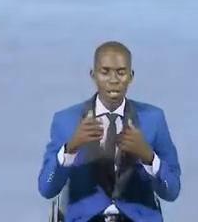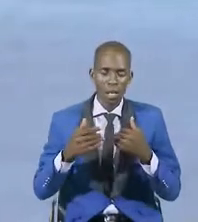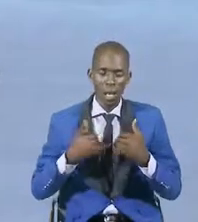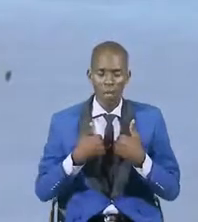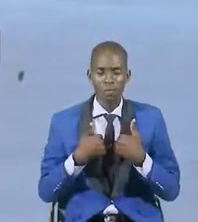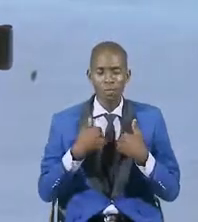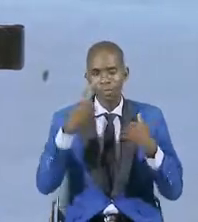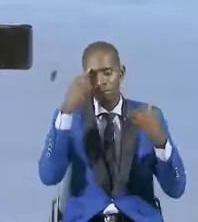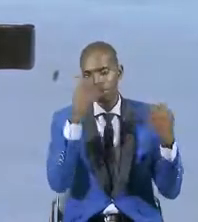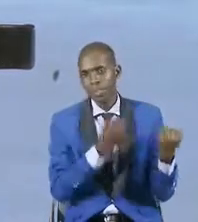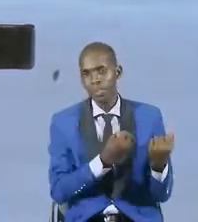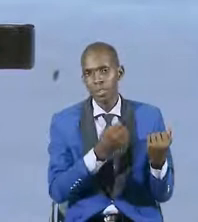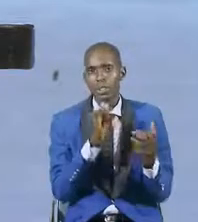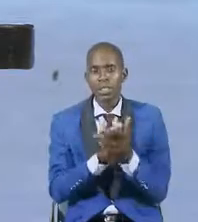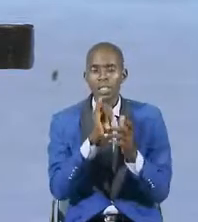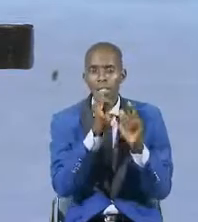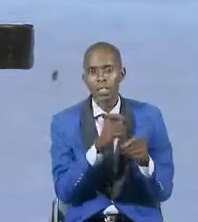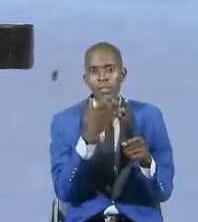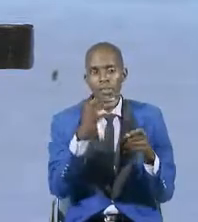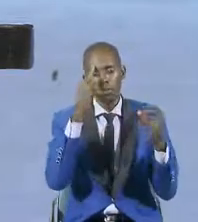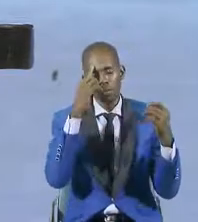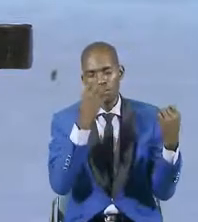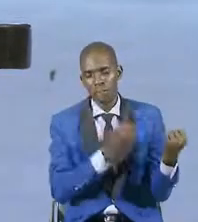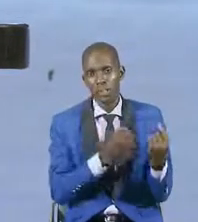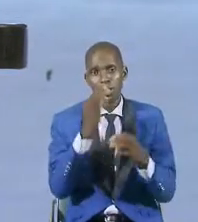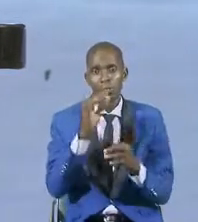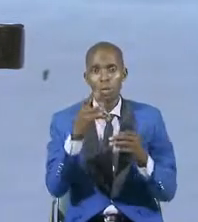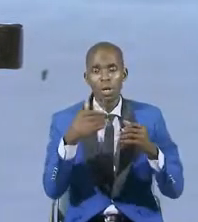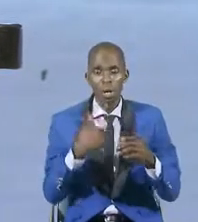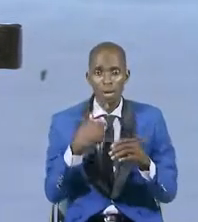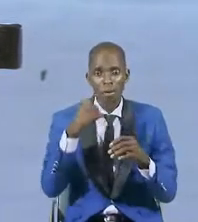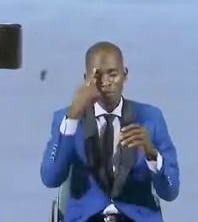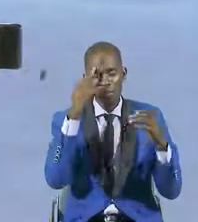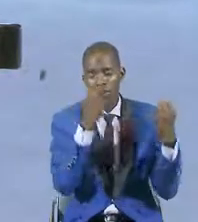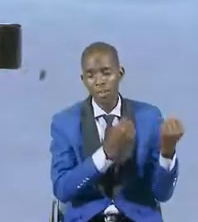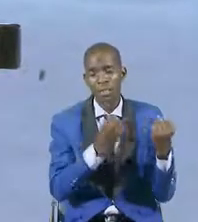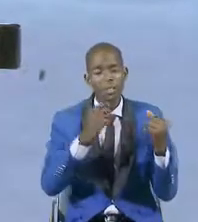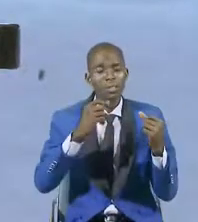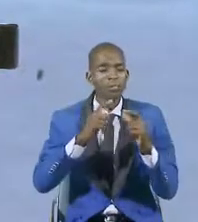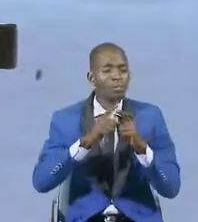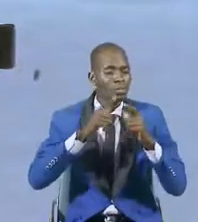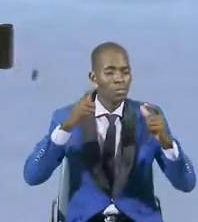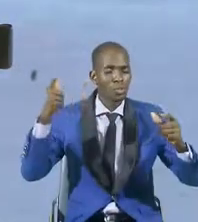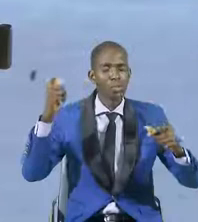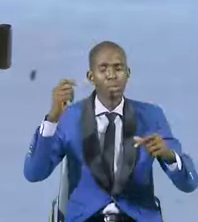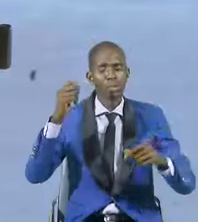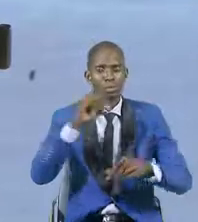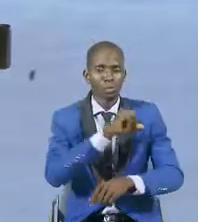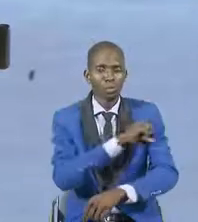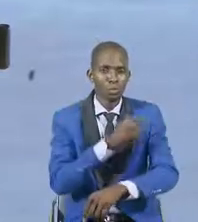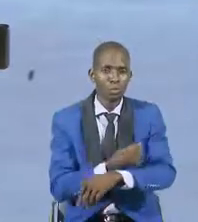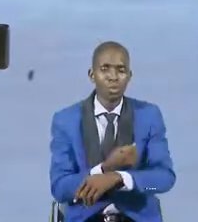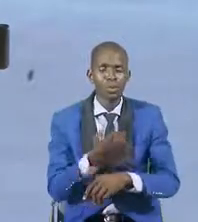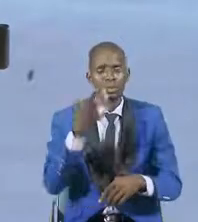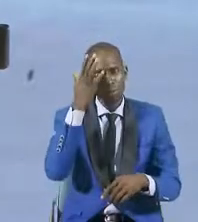Jésus. Je vous le dis en vérité, si vous aviez de la foi, c'est le don de foi. Si vous avez de la foi surnaturelle, si vous